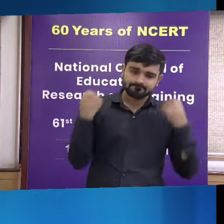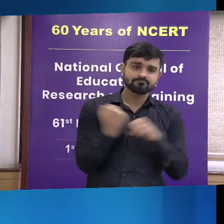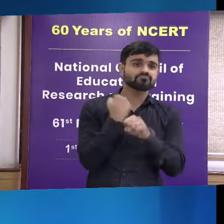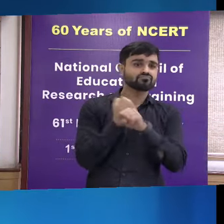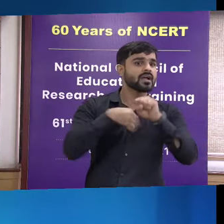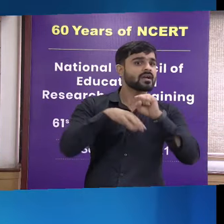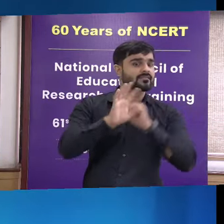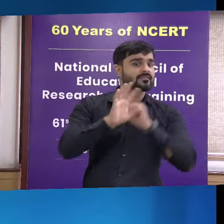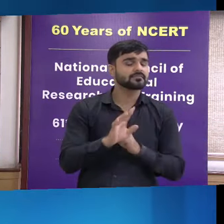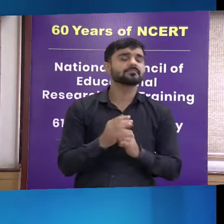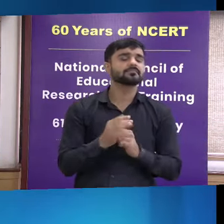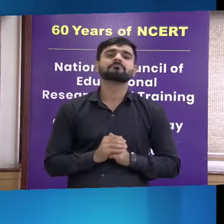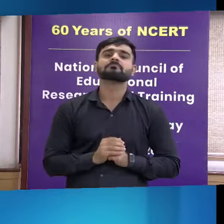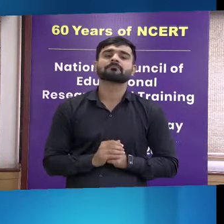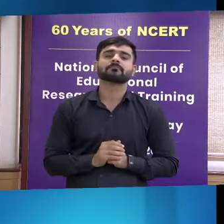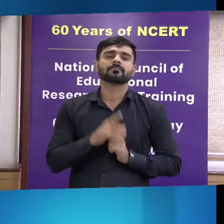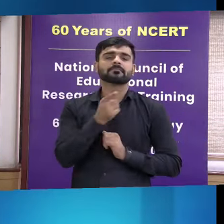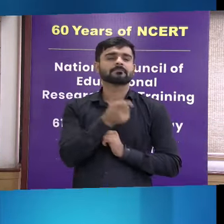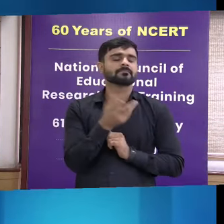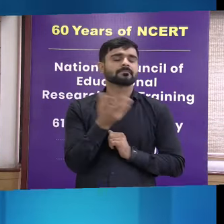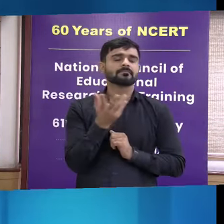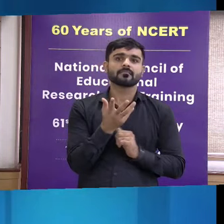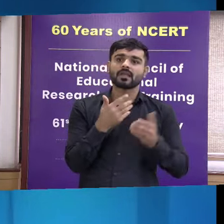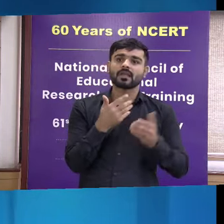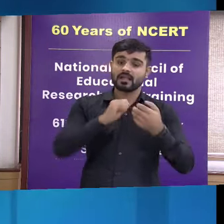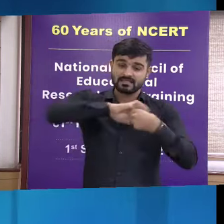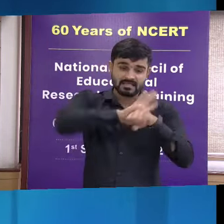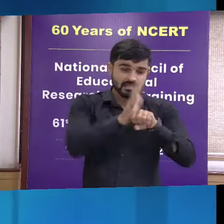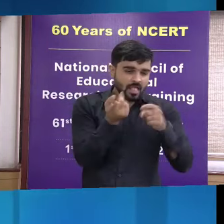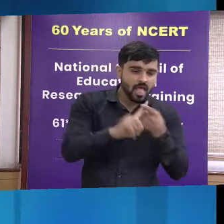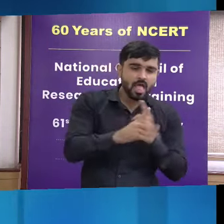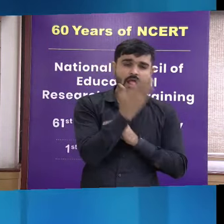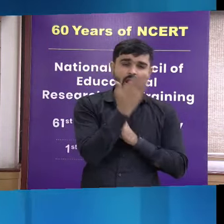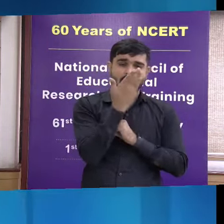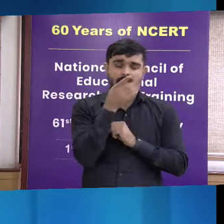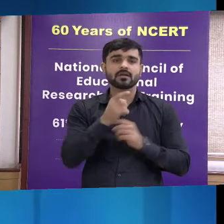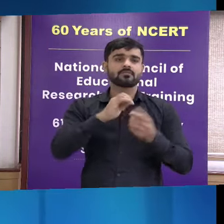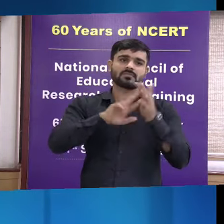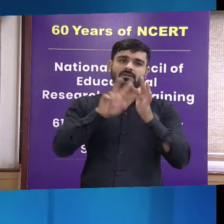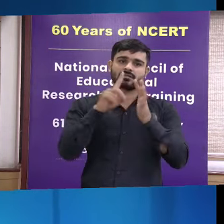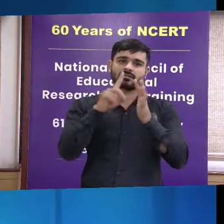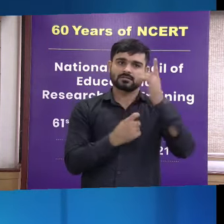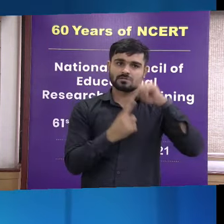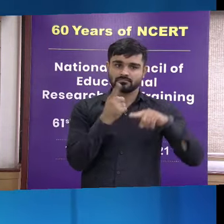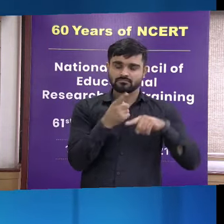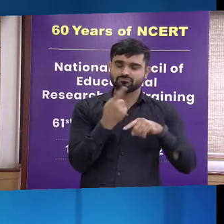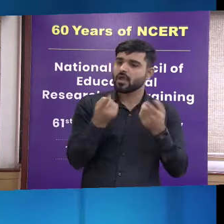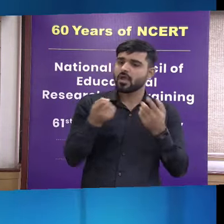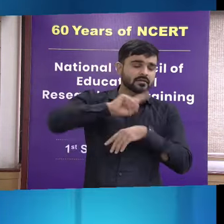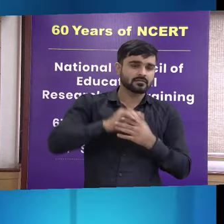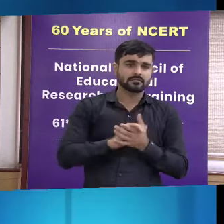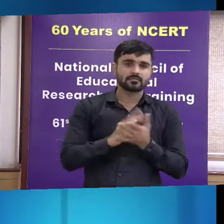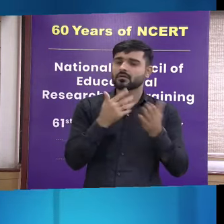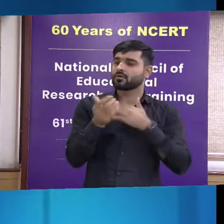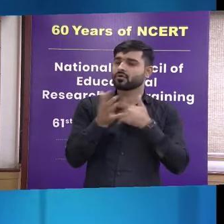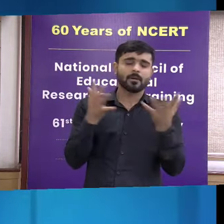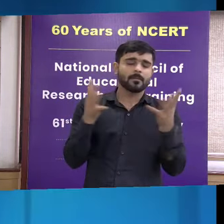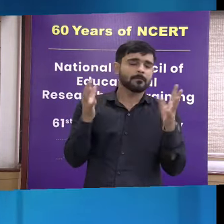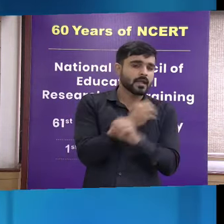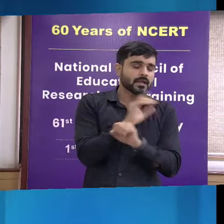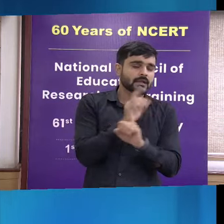अपने इस महामारी के दौरान भी एनसीईआरटी ने एक भी दिन